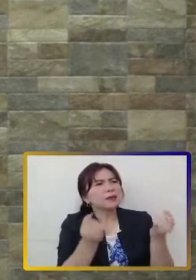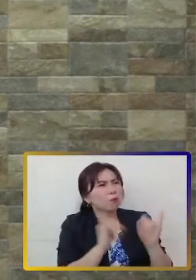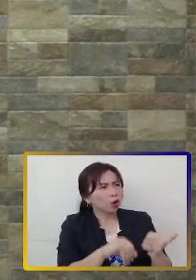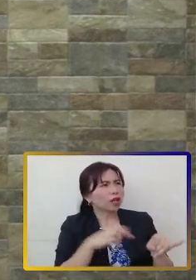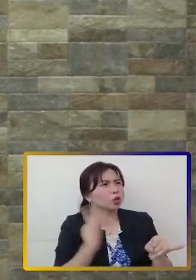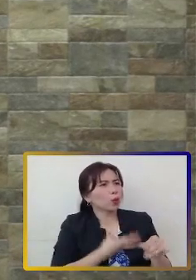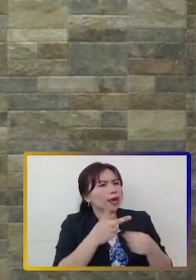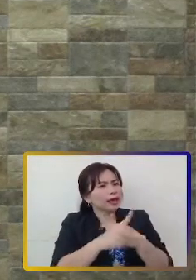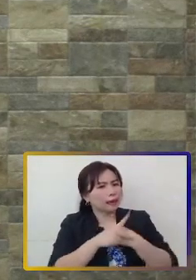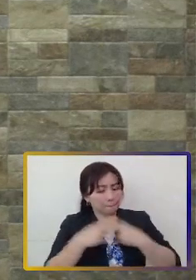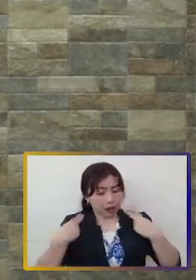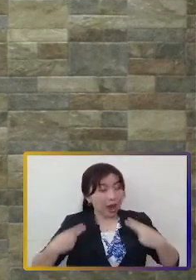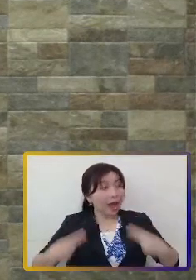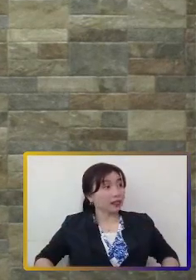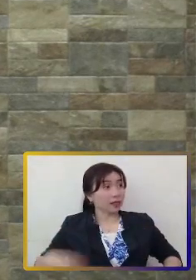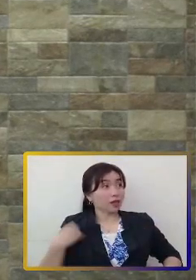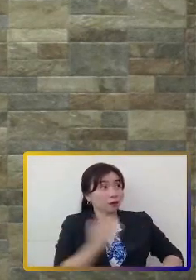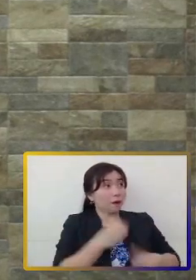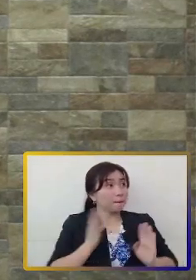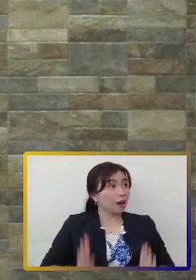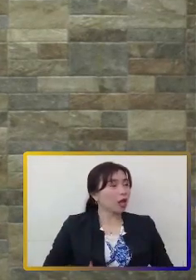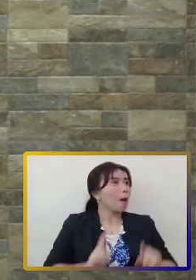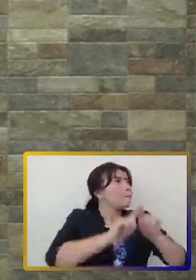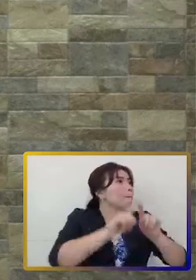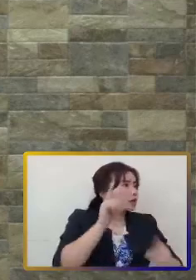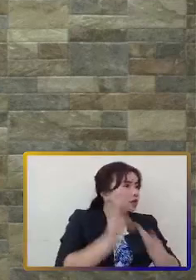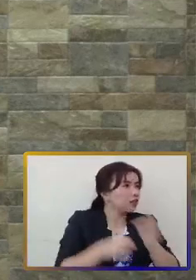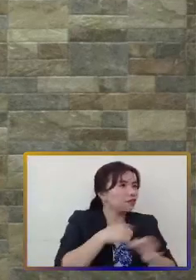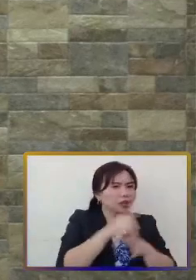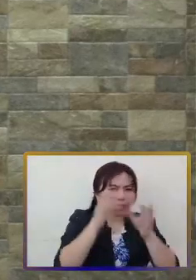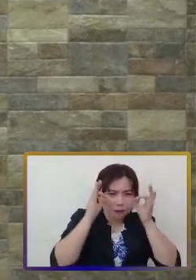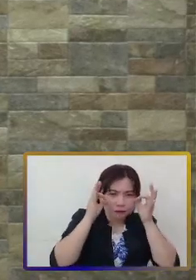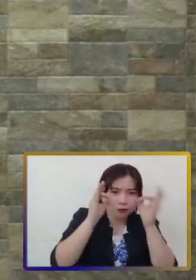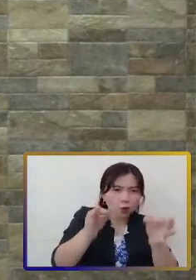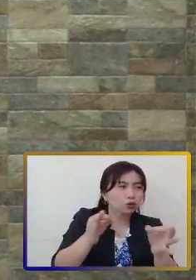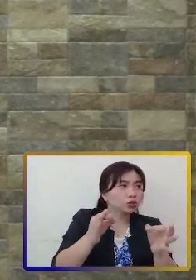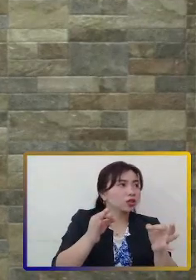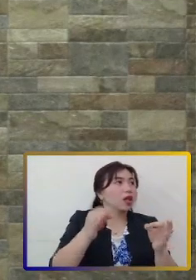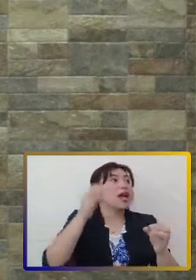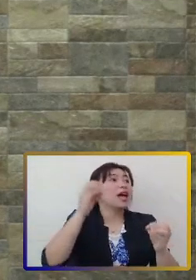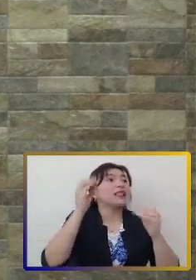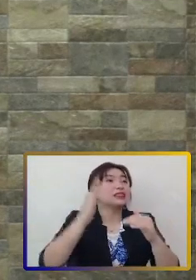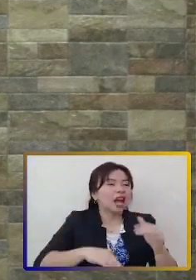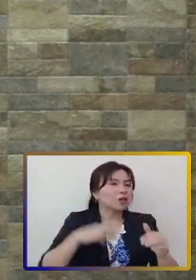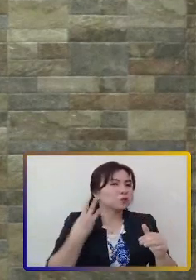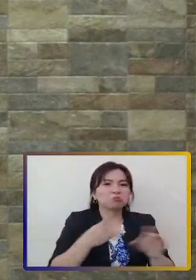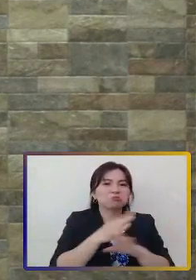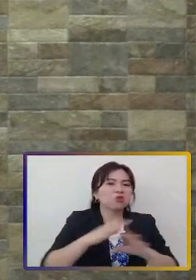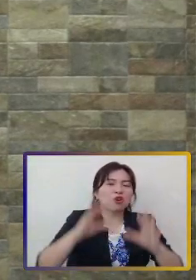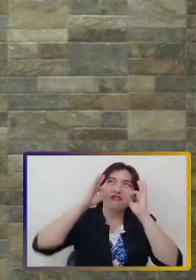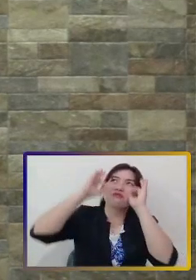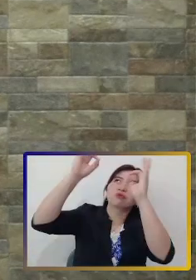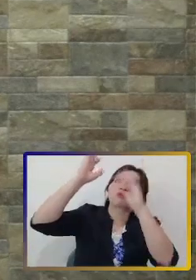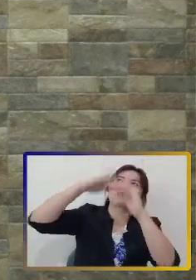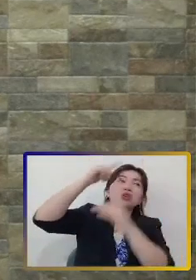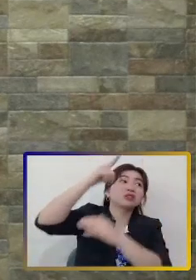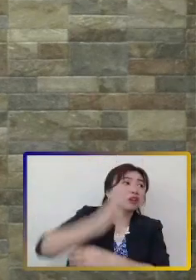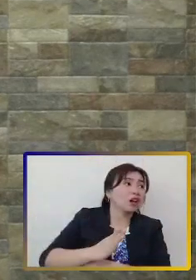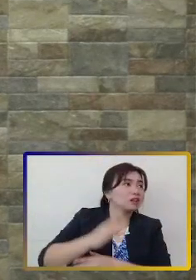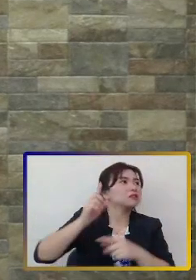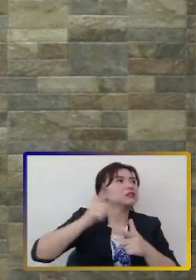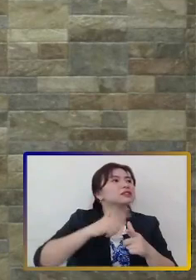pay more attention to it rather than the one who gave you the body Who created the body then you have